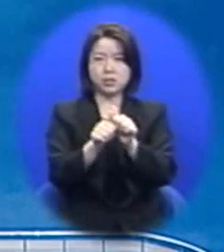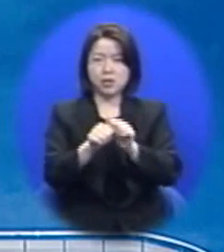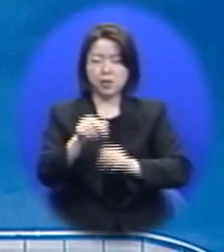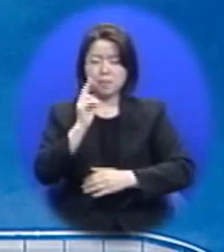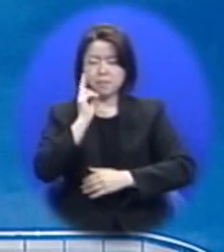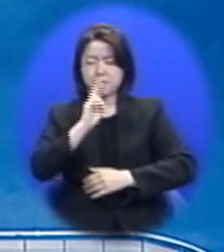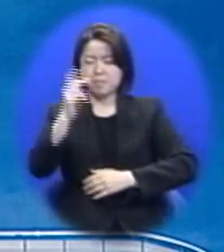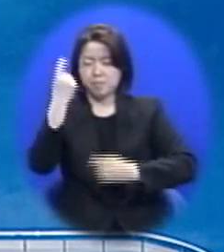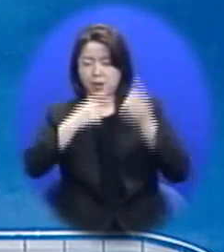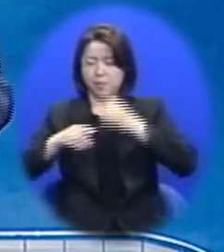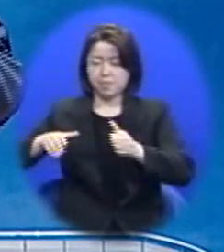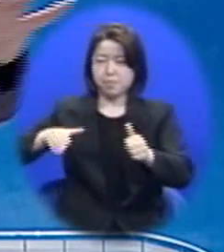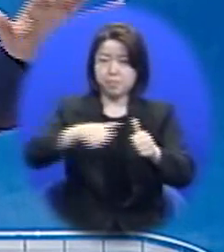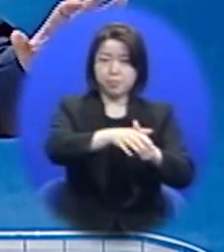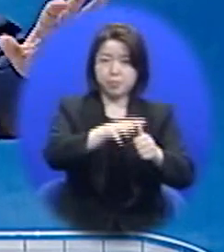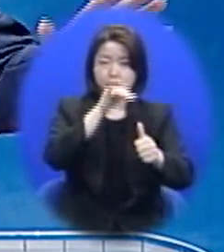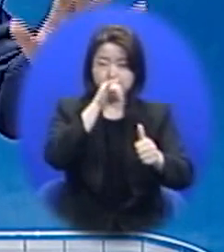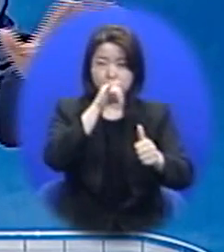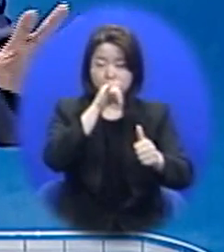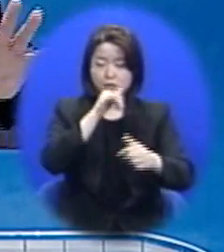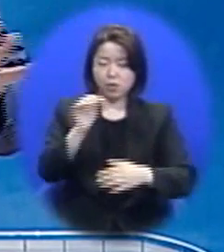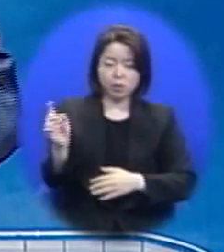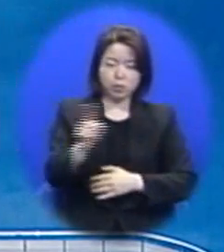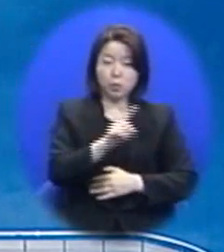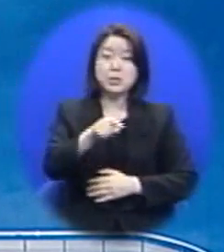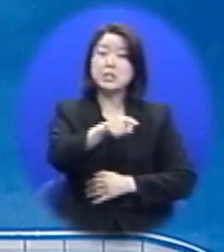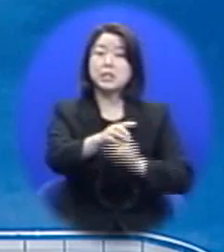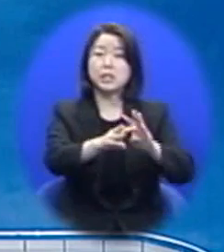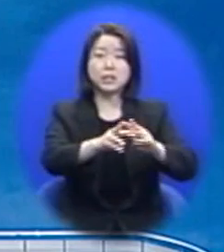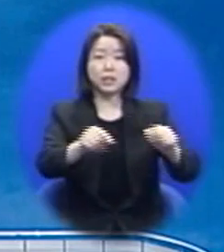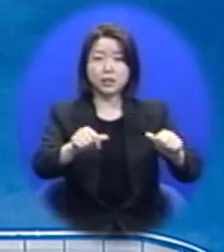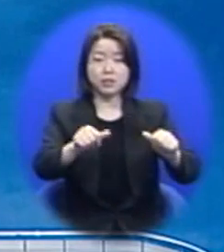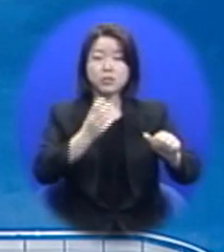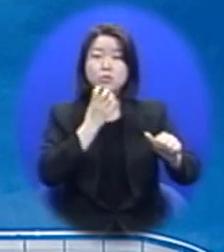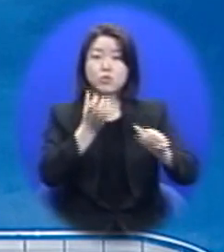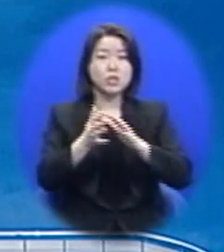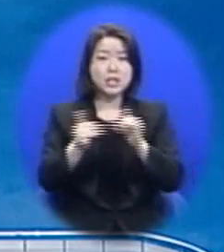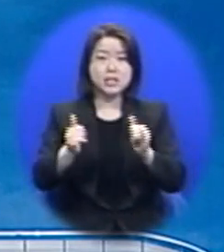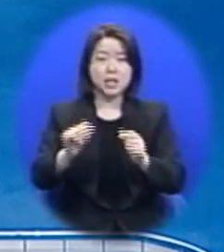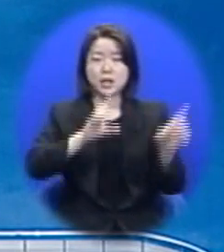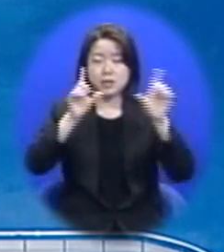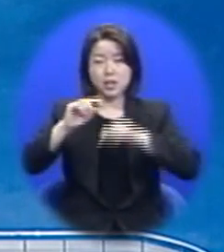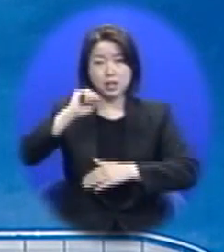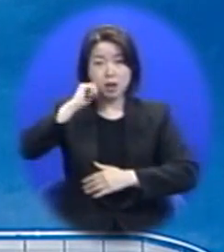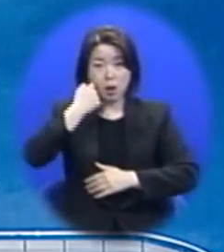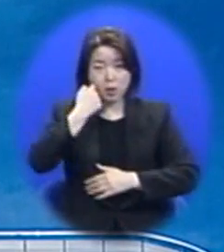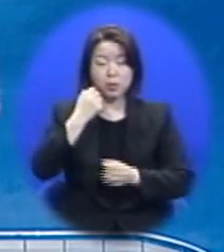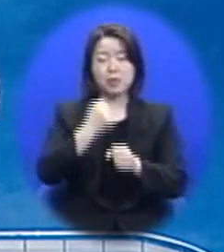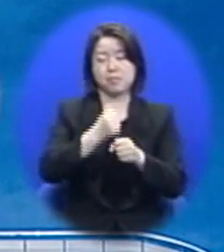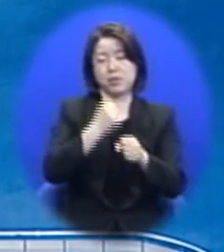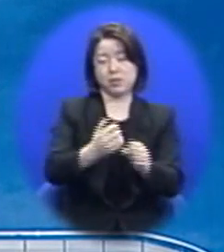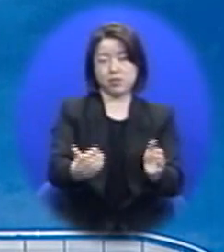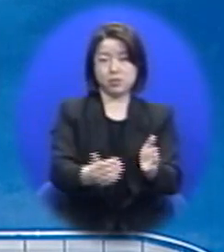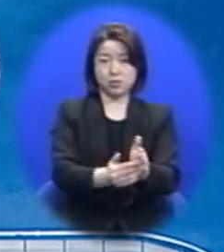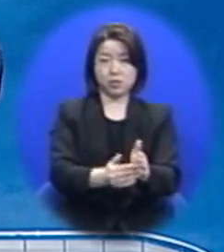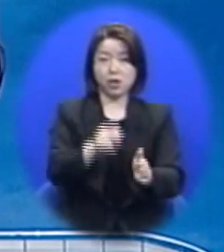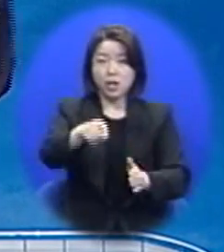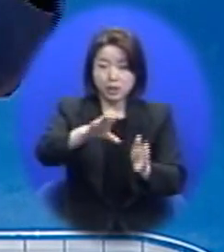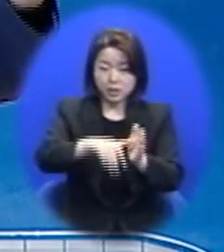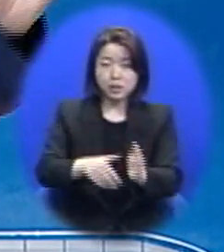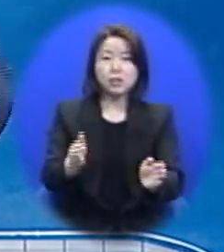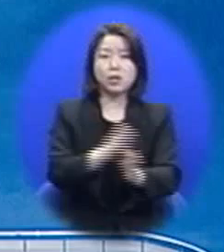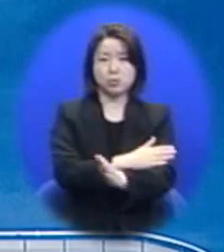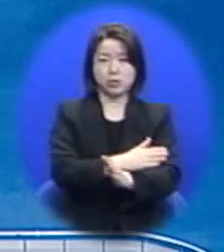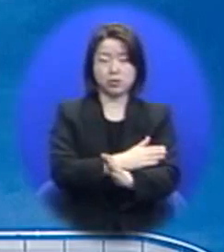버린. 도무지 그 땅에서는 유대인들이 살 수가 없도록 그렇게 만들어 버렸습니다. 그때부터